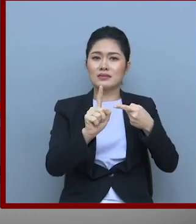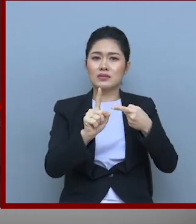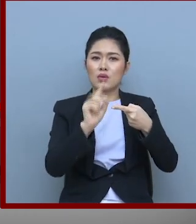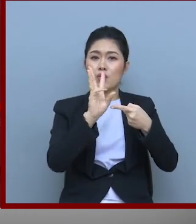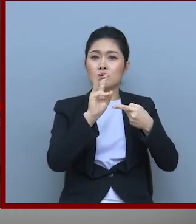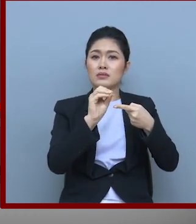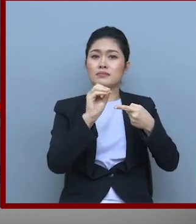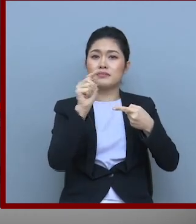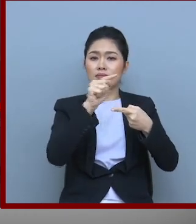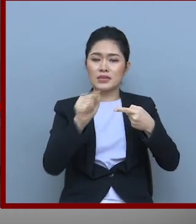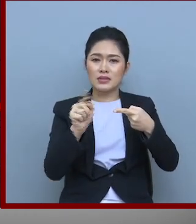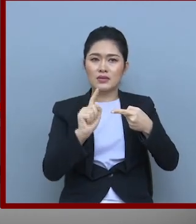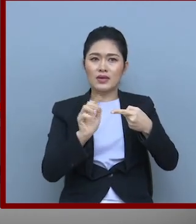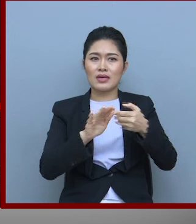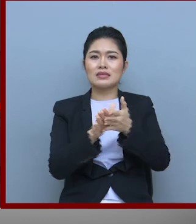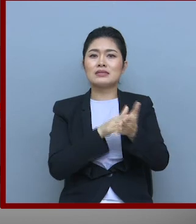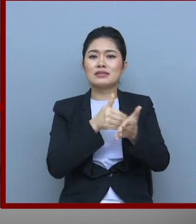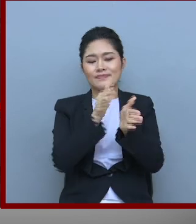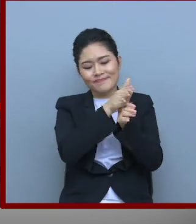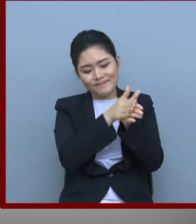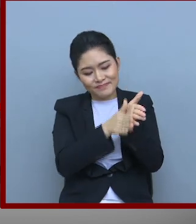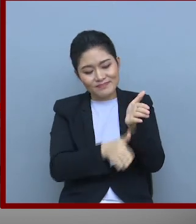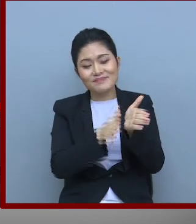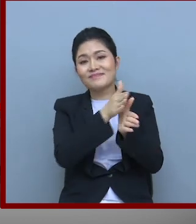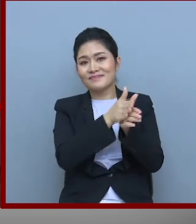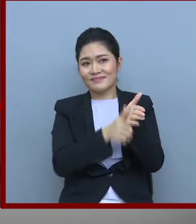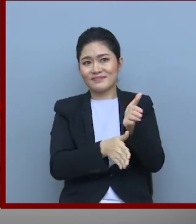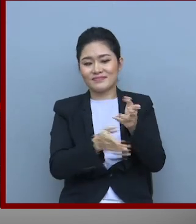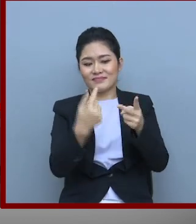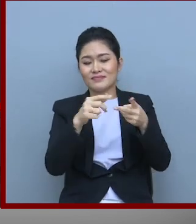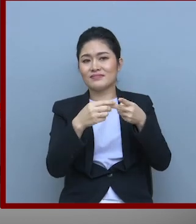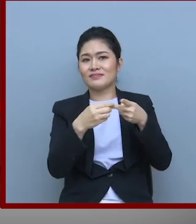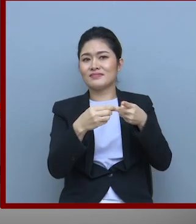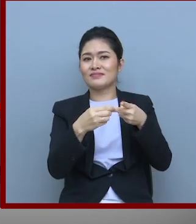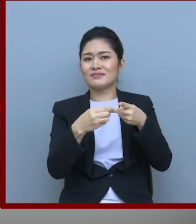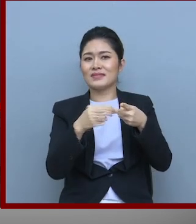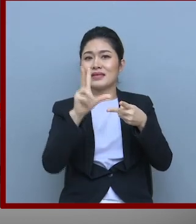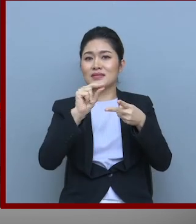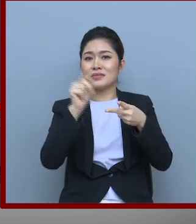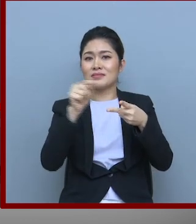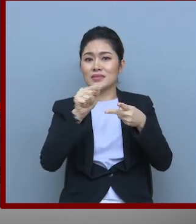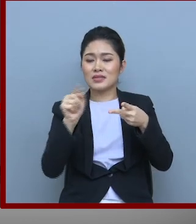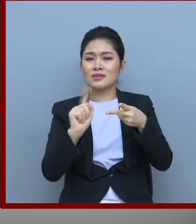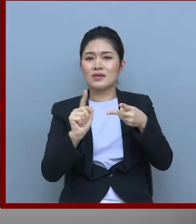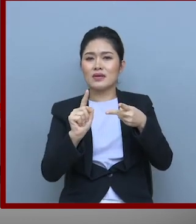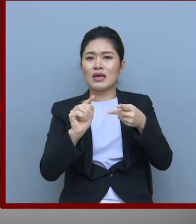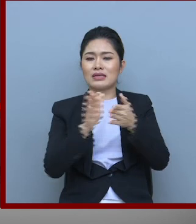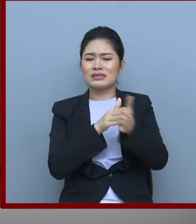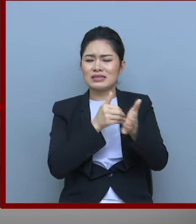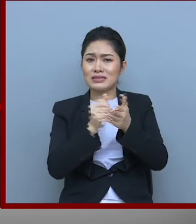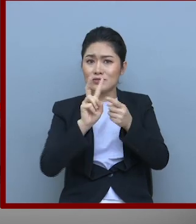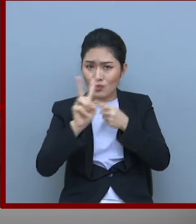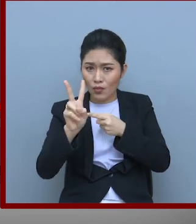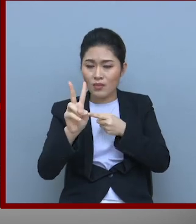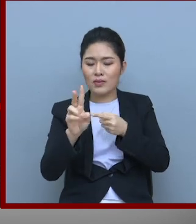ครับ60% นะครับก็จะเป็นสีพื้นนะครับอันดับ2ก็คือ 30% นะครับเป็นสีรอง